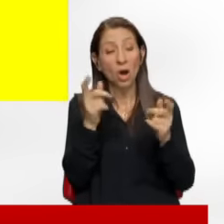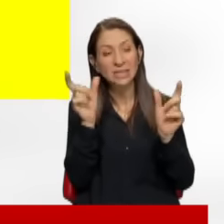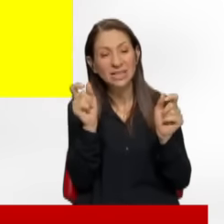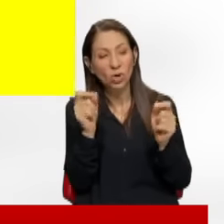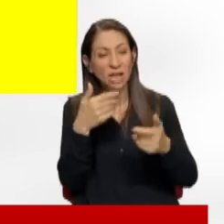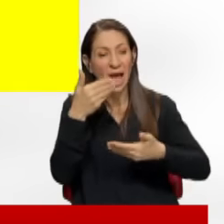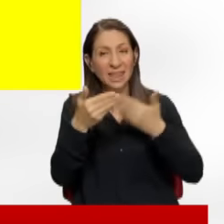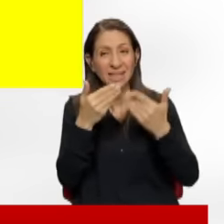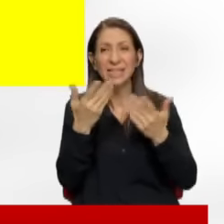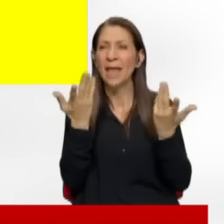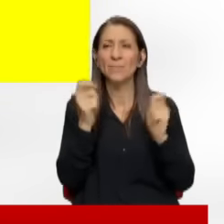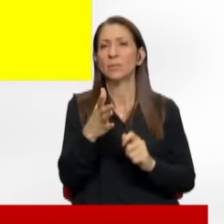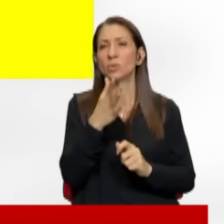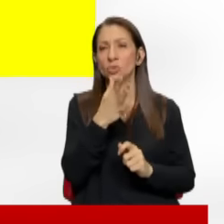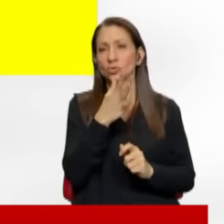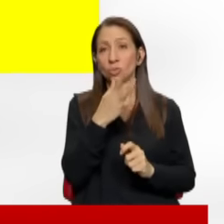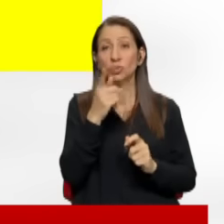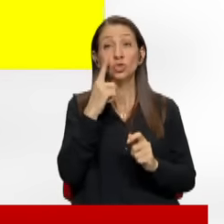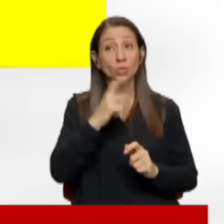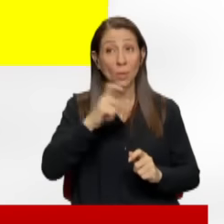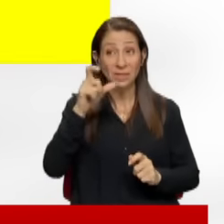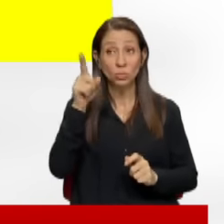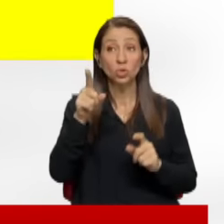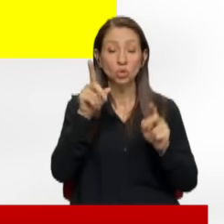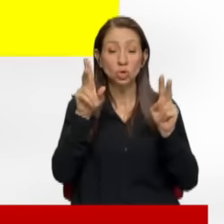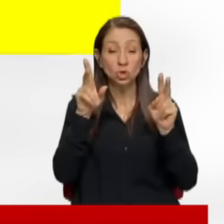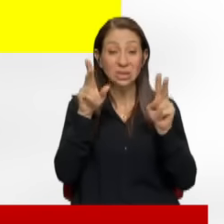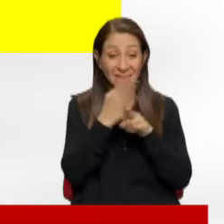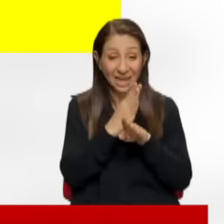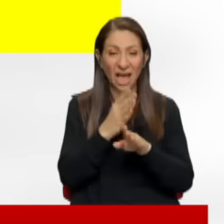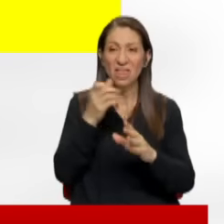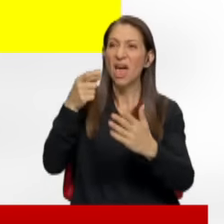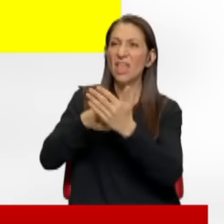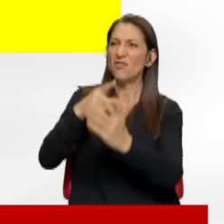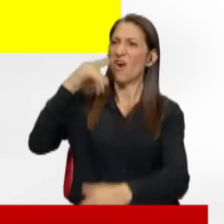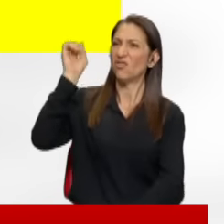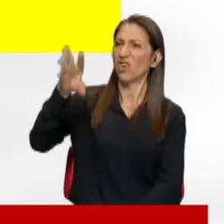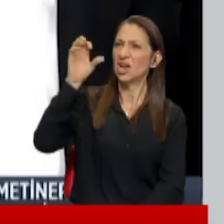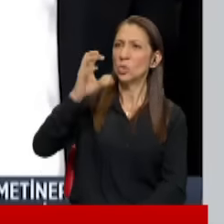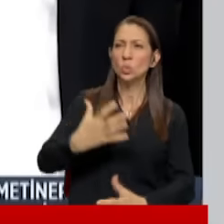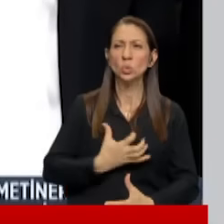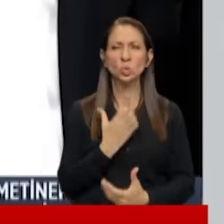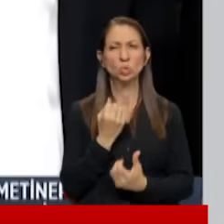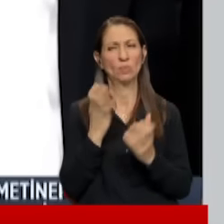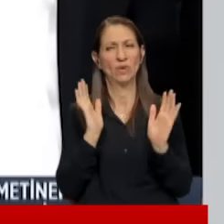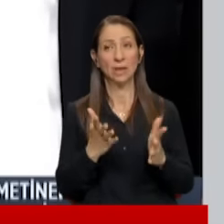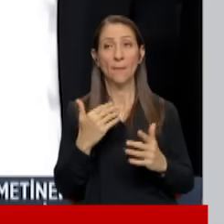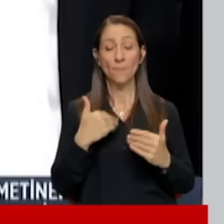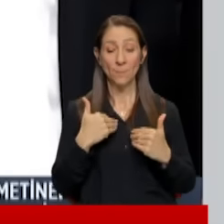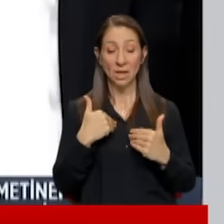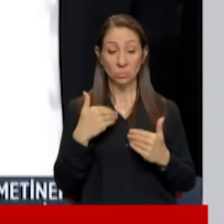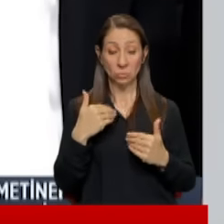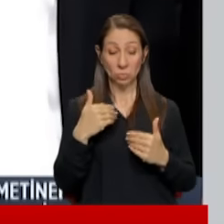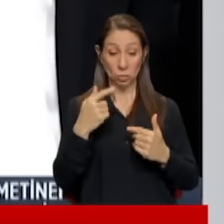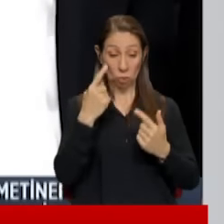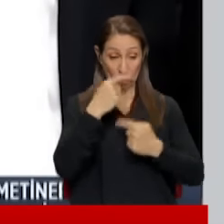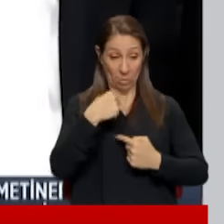çarpıttığını da biliyoruz. Cumhurbaşkanımızın da bu sebeple hedef alınmasından dolayı üzüntüm sonsuzdur. Efendim benim üzerimden Sayın